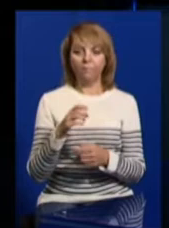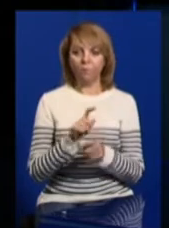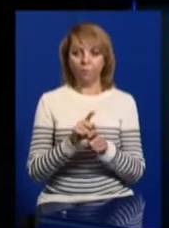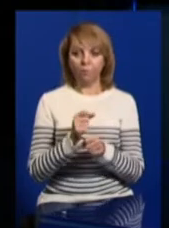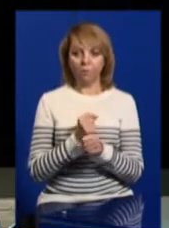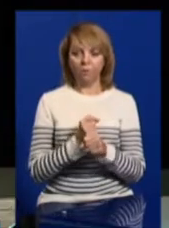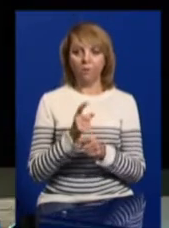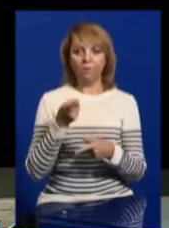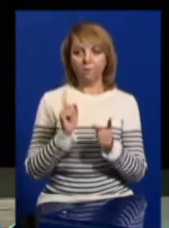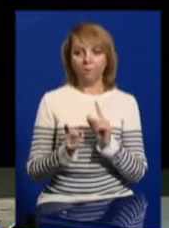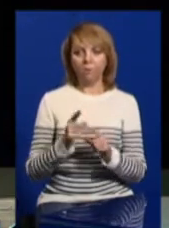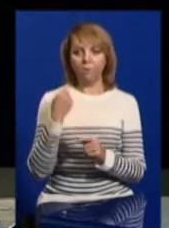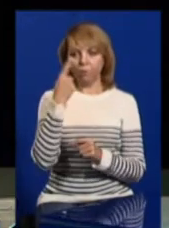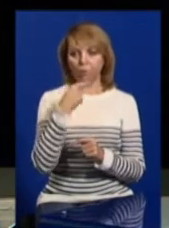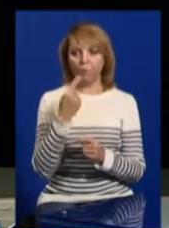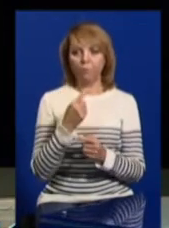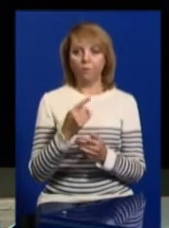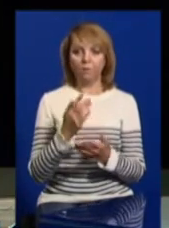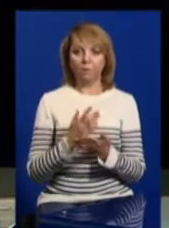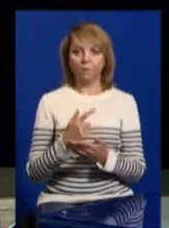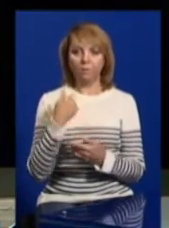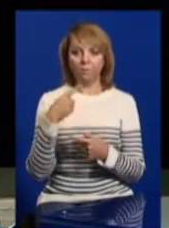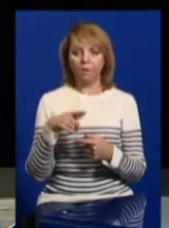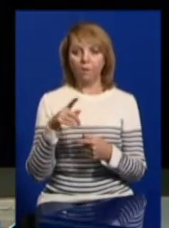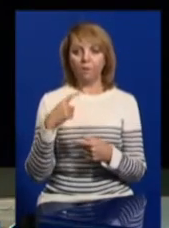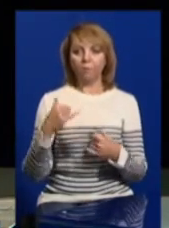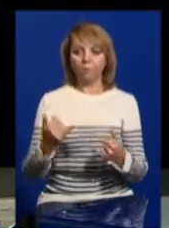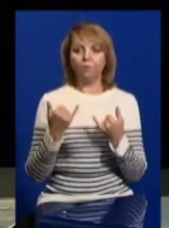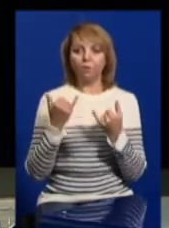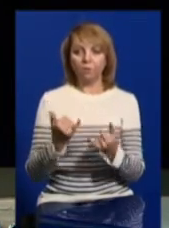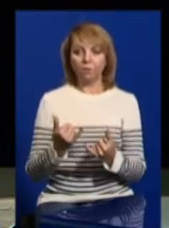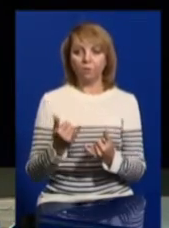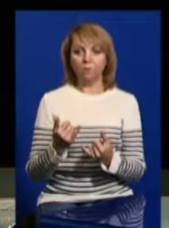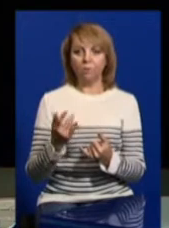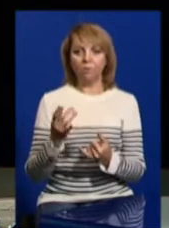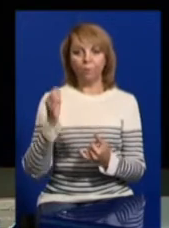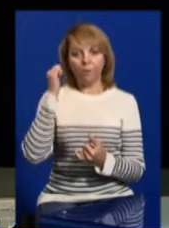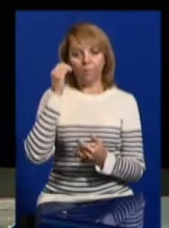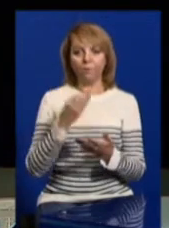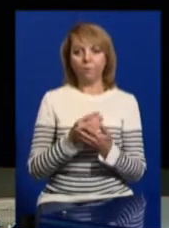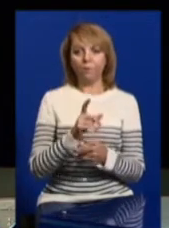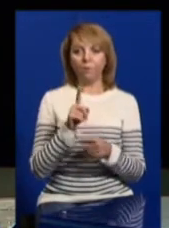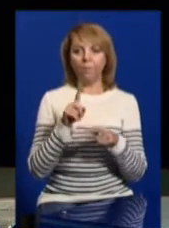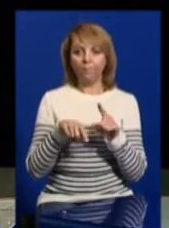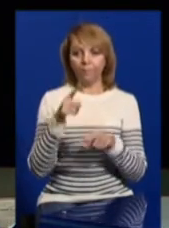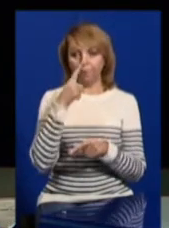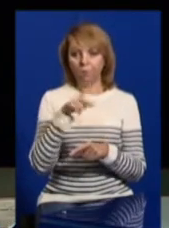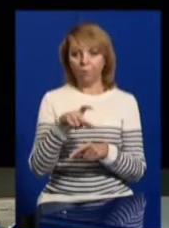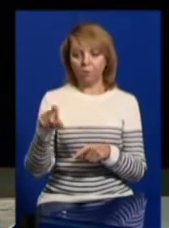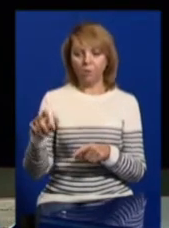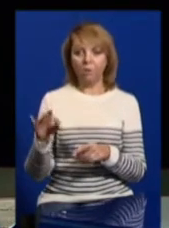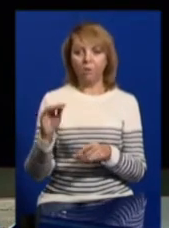то, звісно, особи мають певну гідність і певну пошану до пам'яті своїх рідних та близьких, і